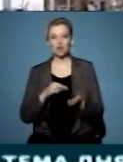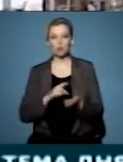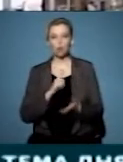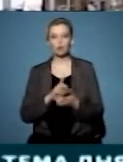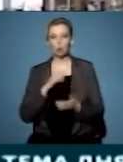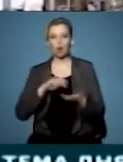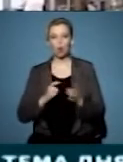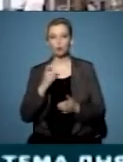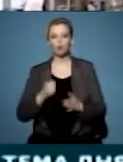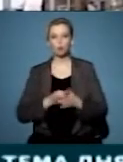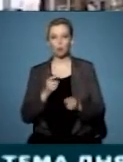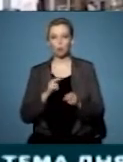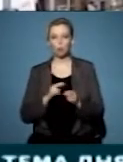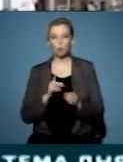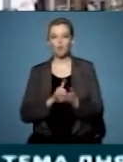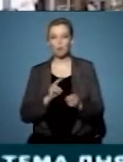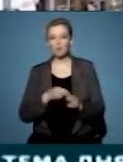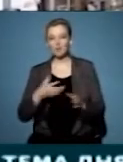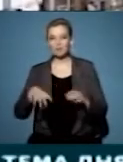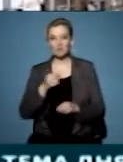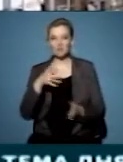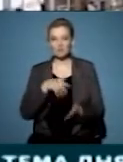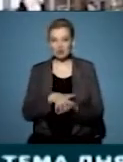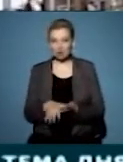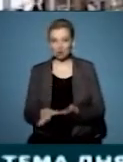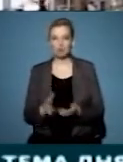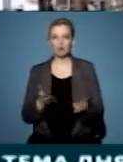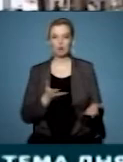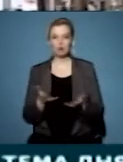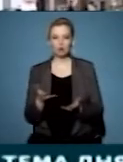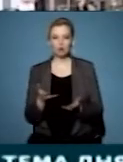економічно обґрунтований. Він має покривати всі ті витрати,